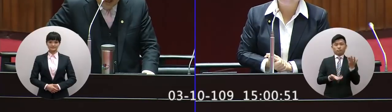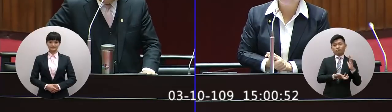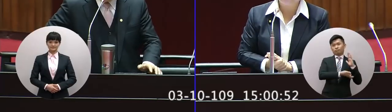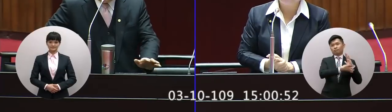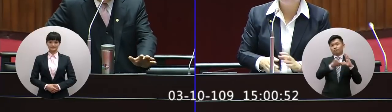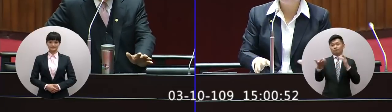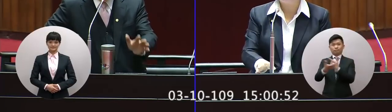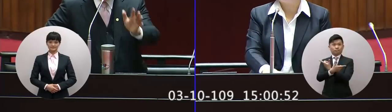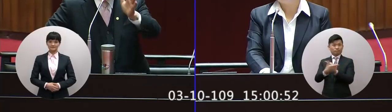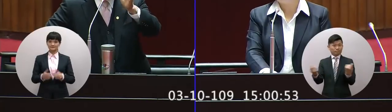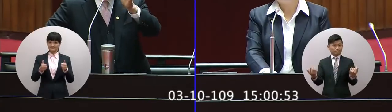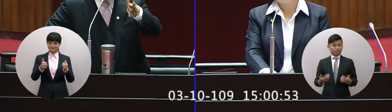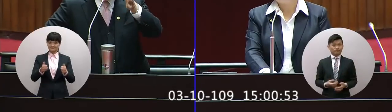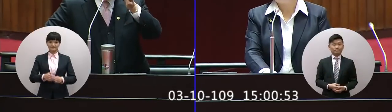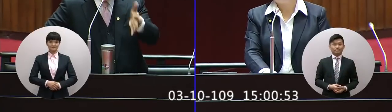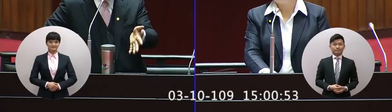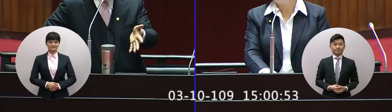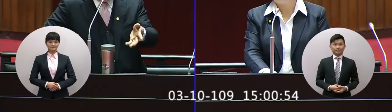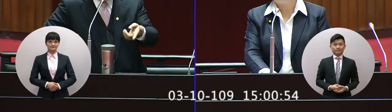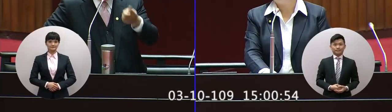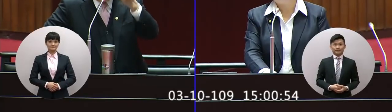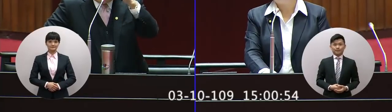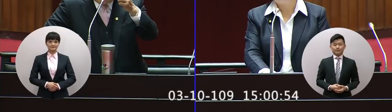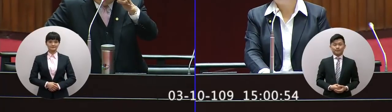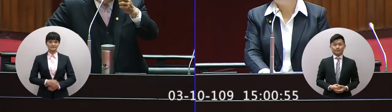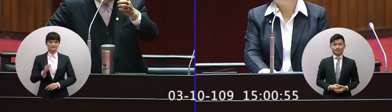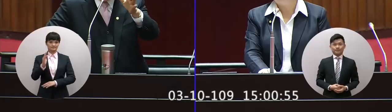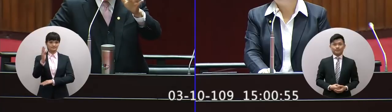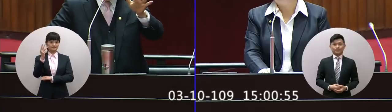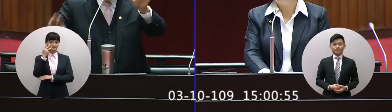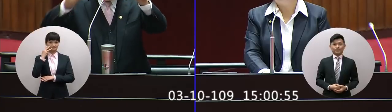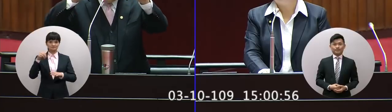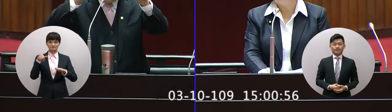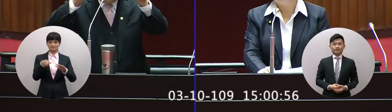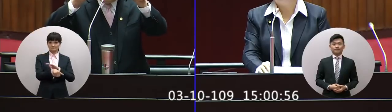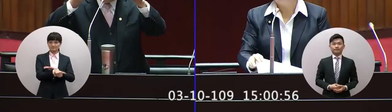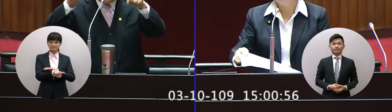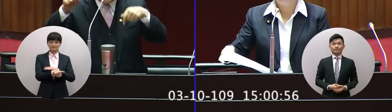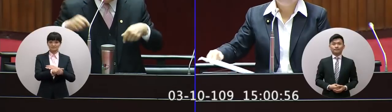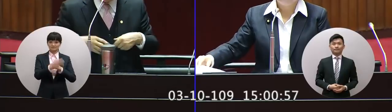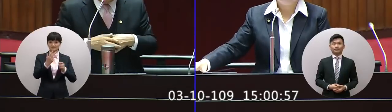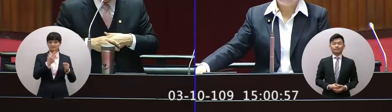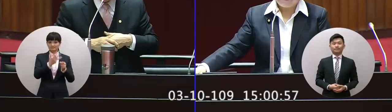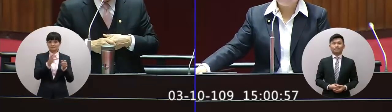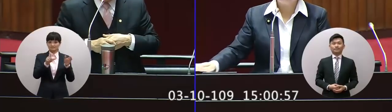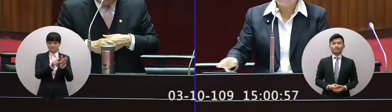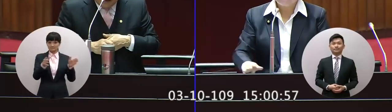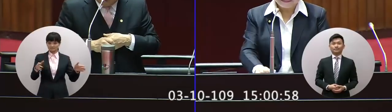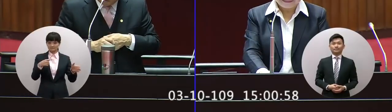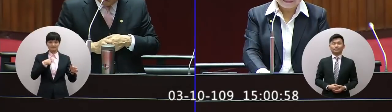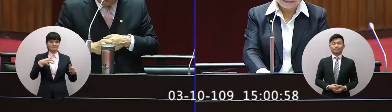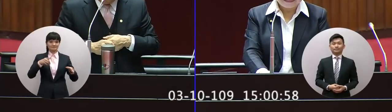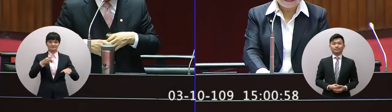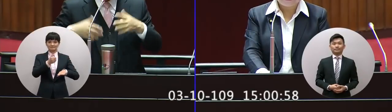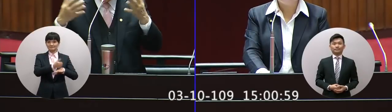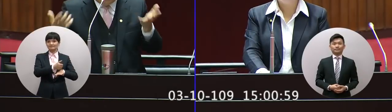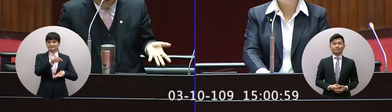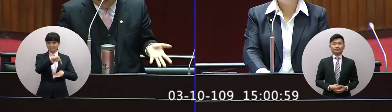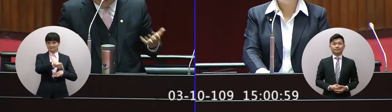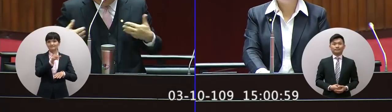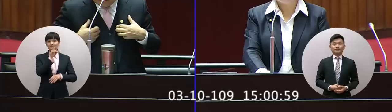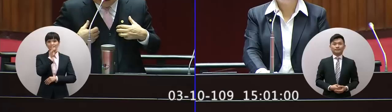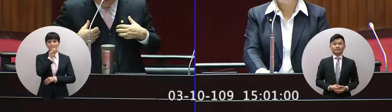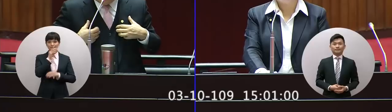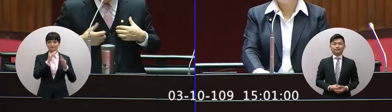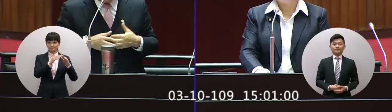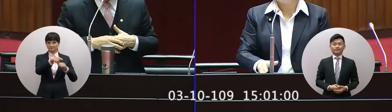长。 啊，谢谢。我一走入政坛，最先服务的8年就在台中，在雾峰，